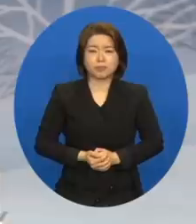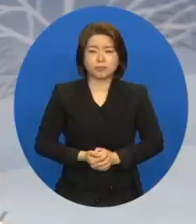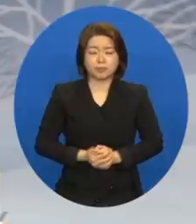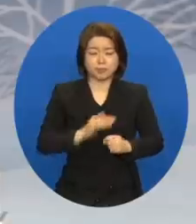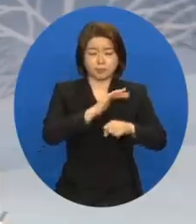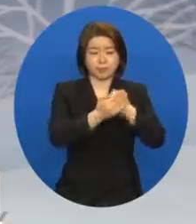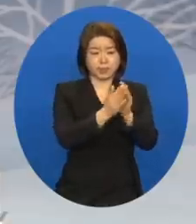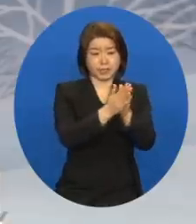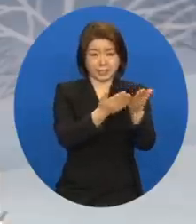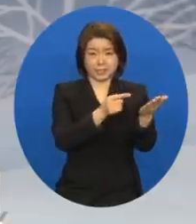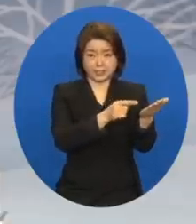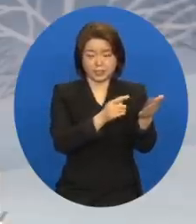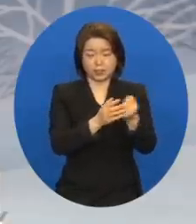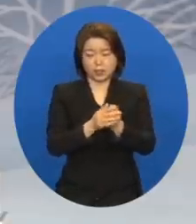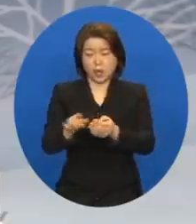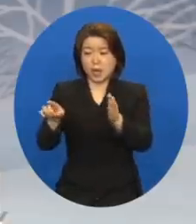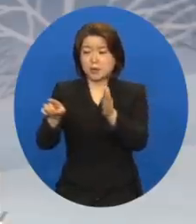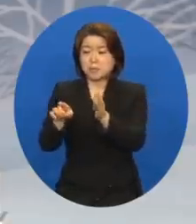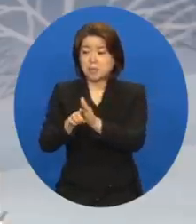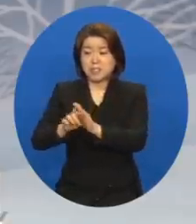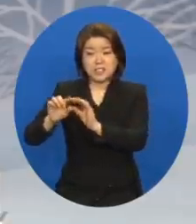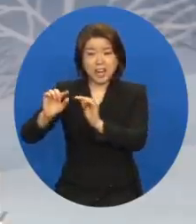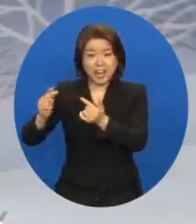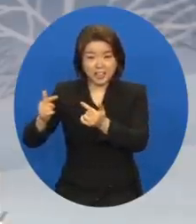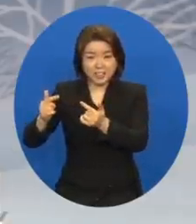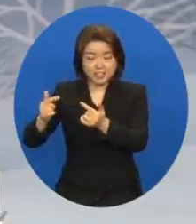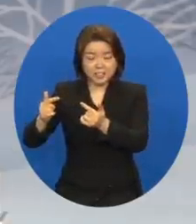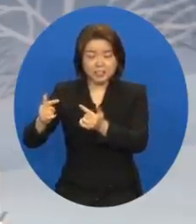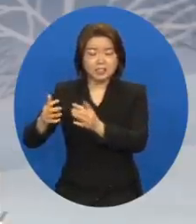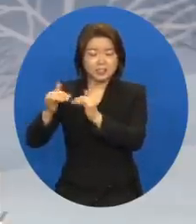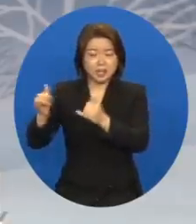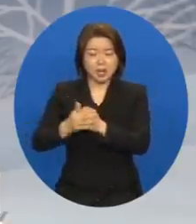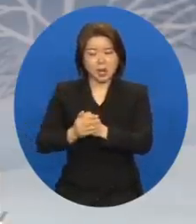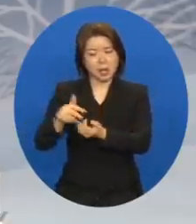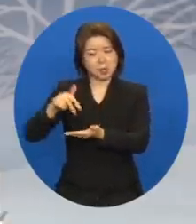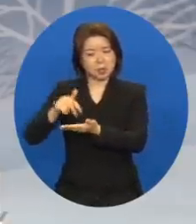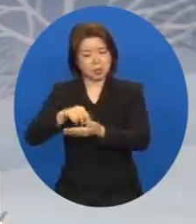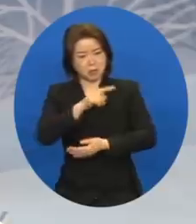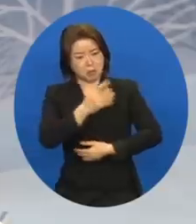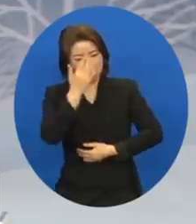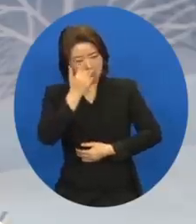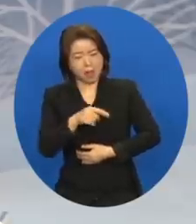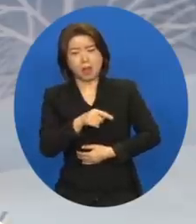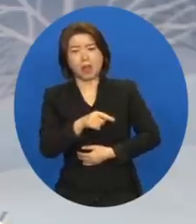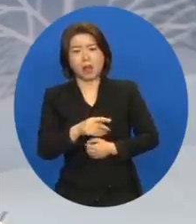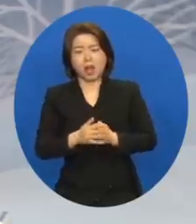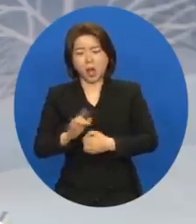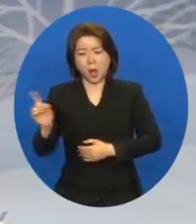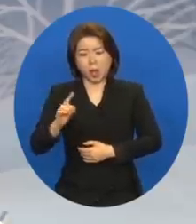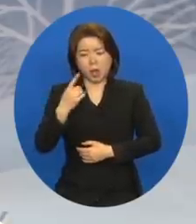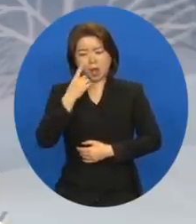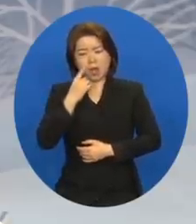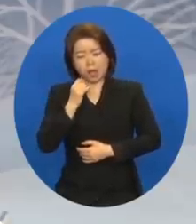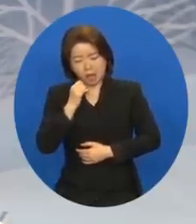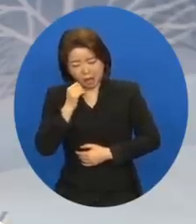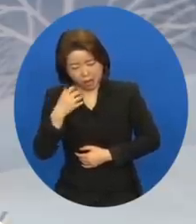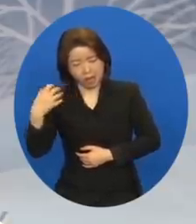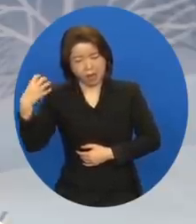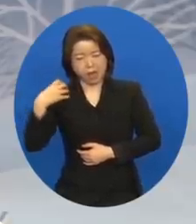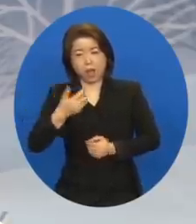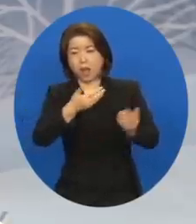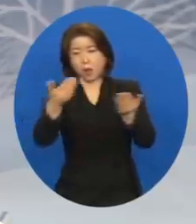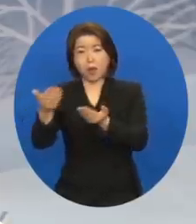성경이 믿음 없는 사람에게는 아주 따분하고 어떤 사람에게는 수면제 같은 역할을